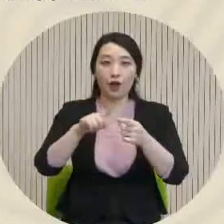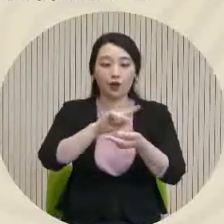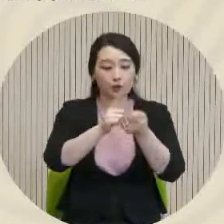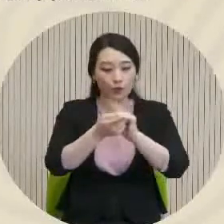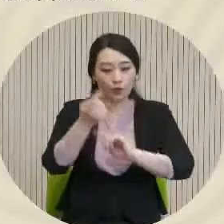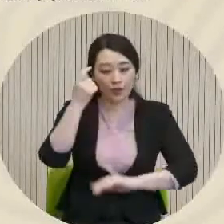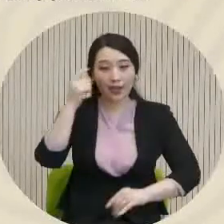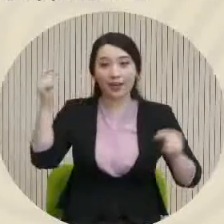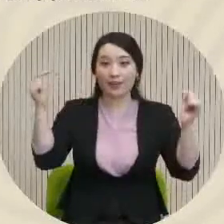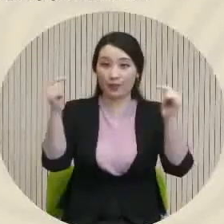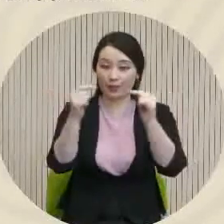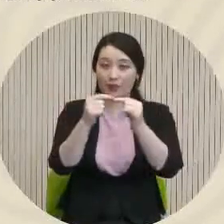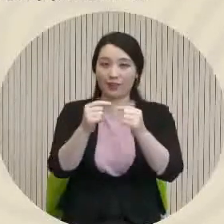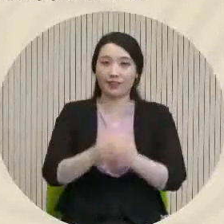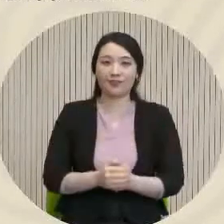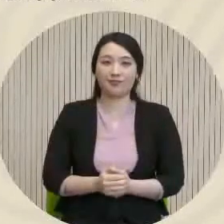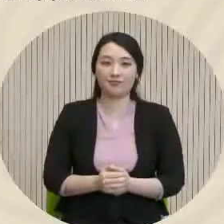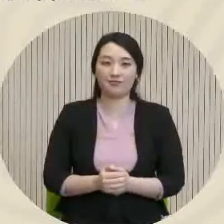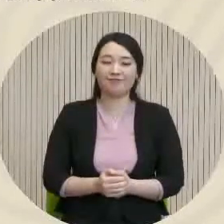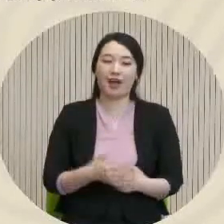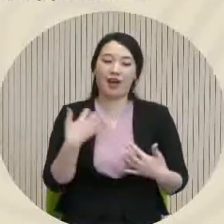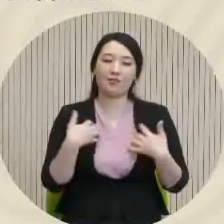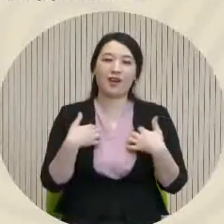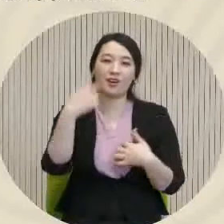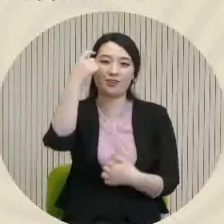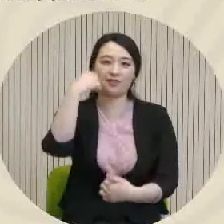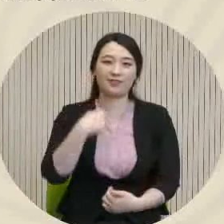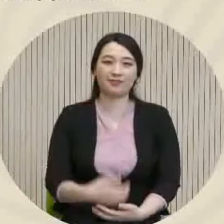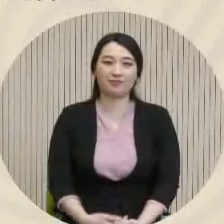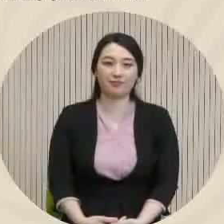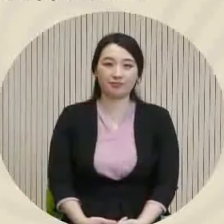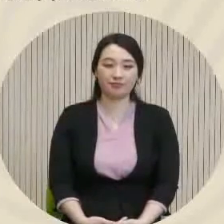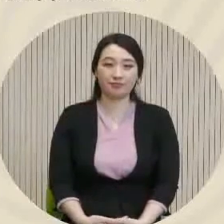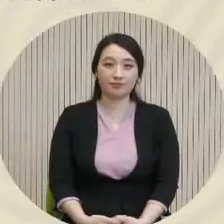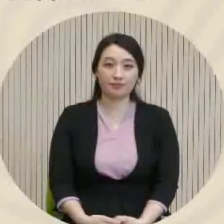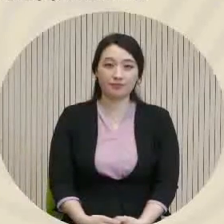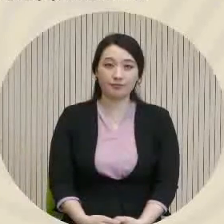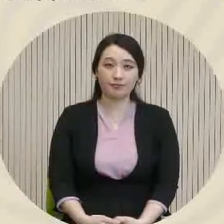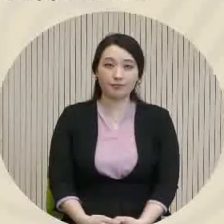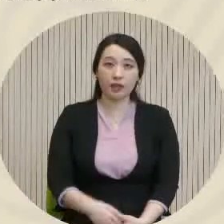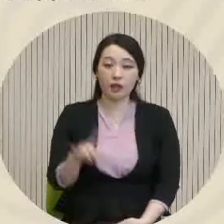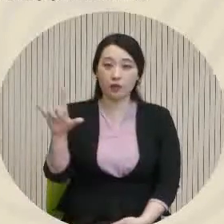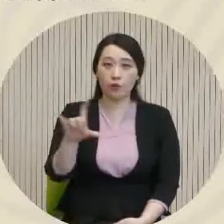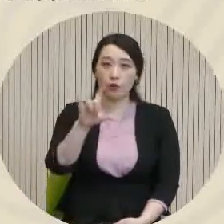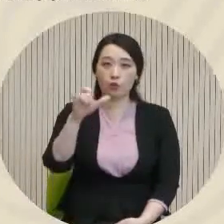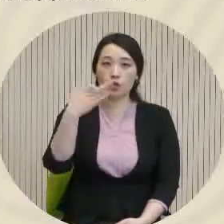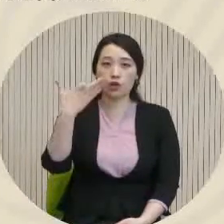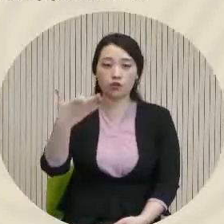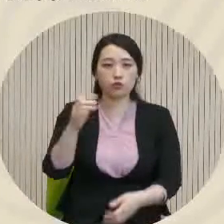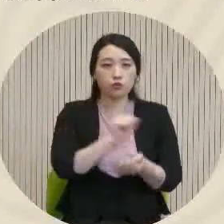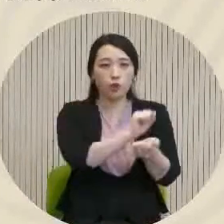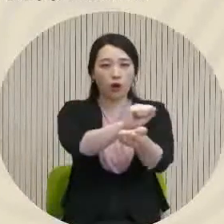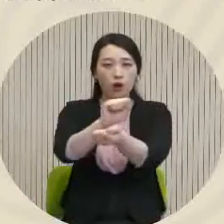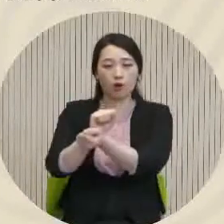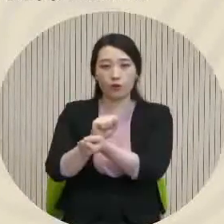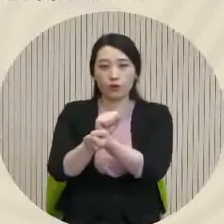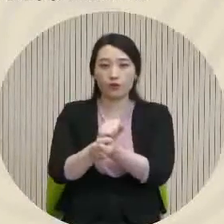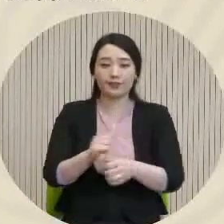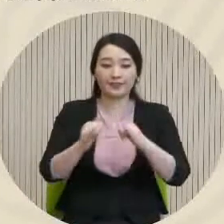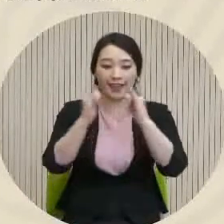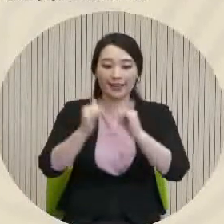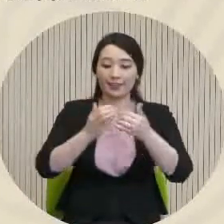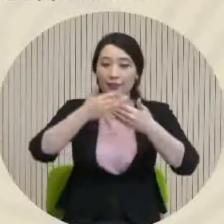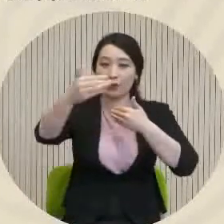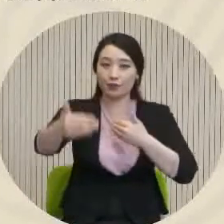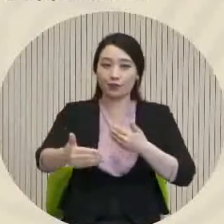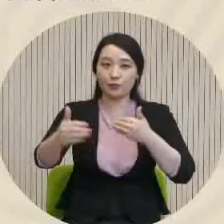생각이 통한다는 생각이 들어서 매우 반가웠습니다. And I believe we are on the same page regarding this reading environment